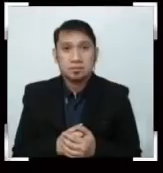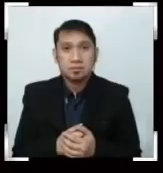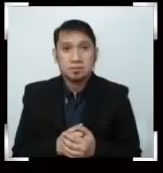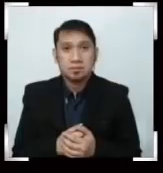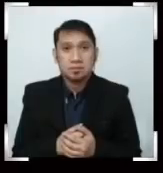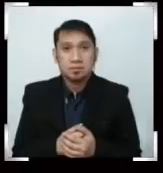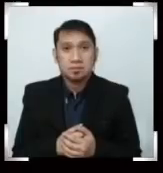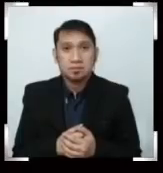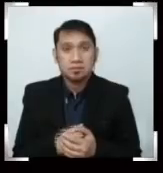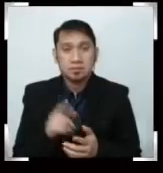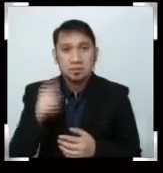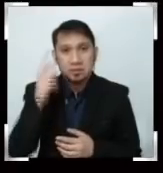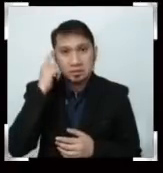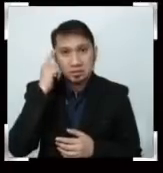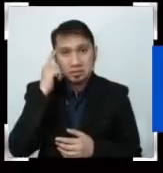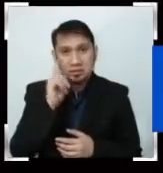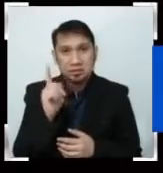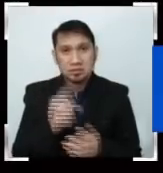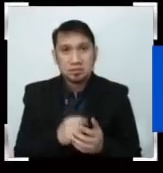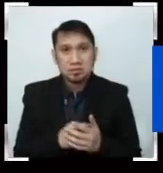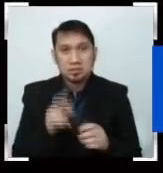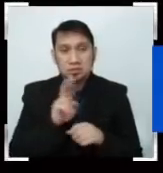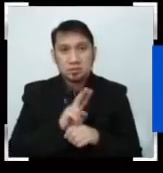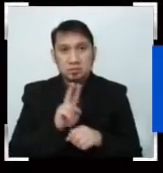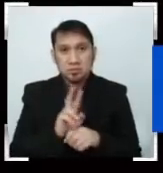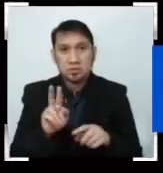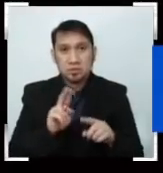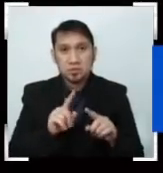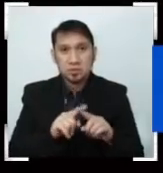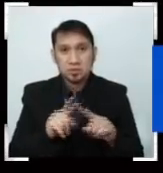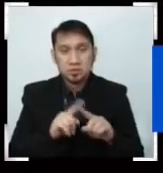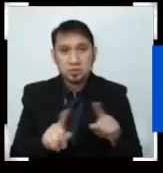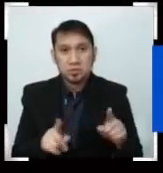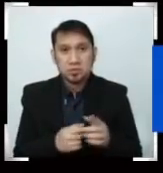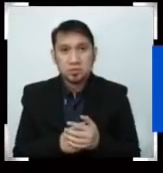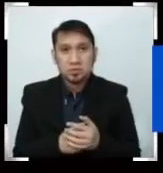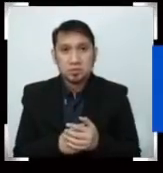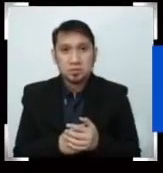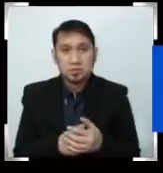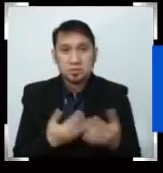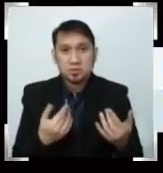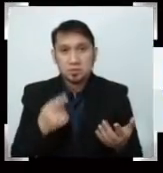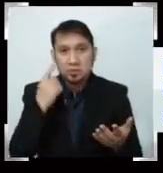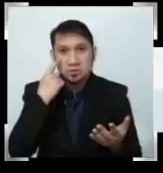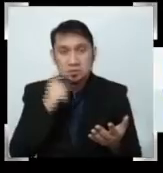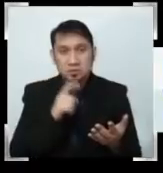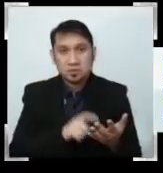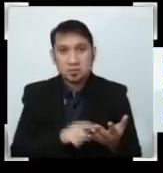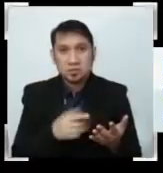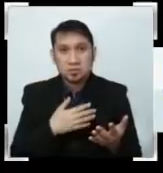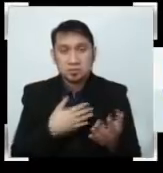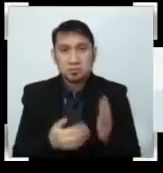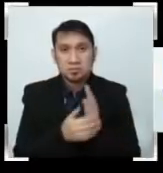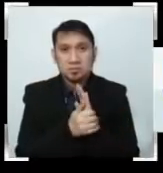Naisip po po na gumamit po ng iba't ibang mediums para rin naman po ma-recognize po yung talent ko.